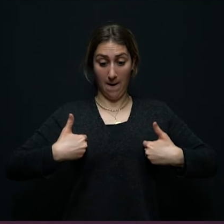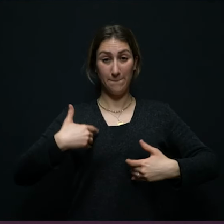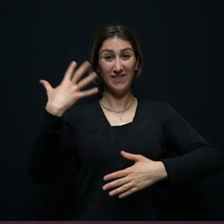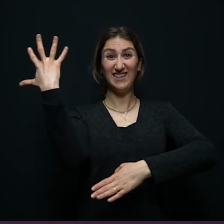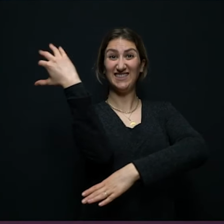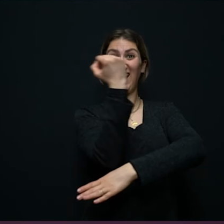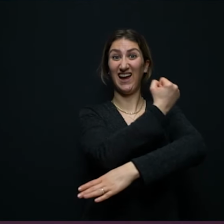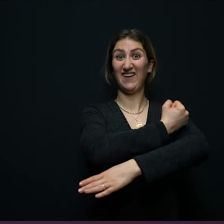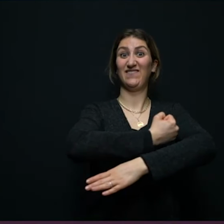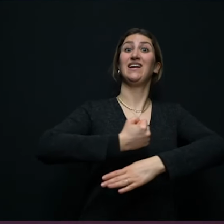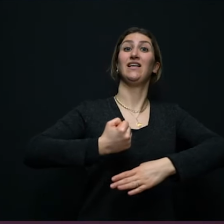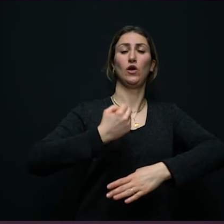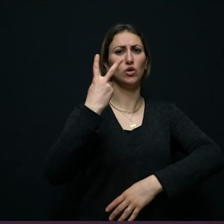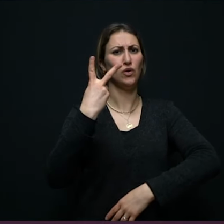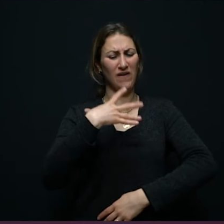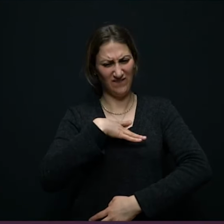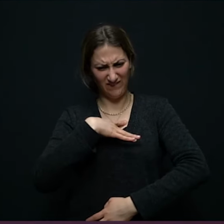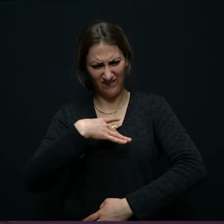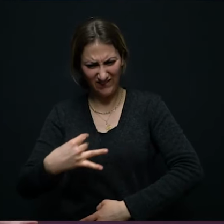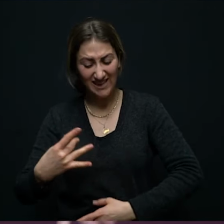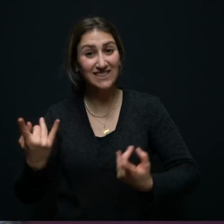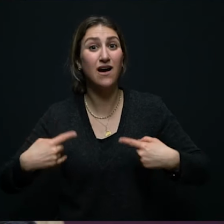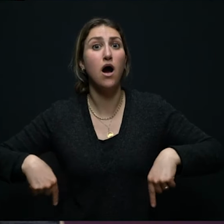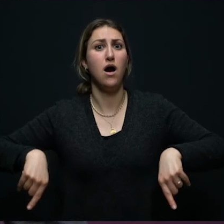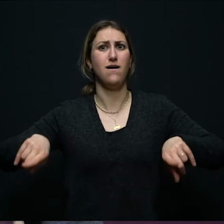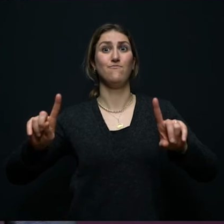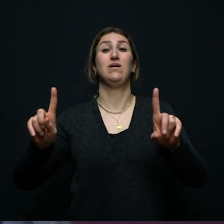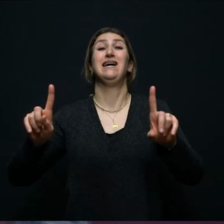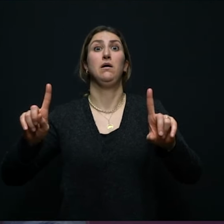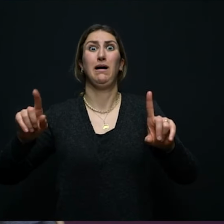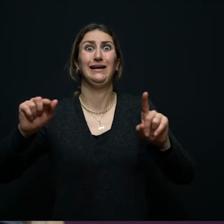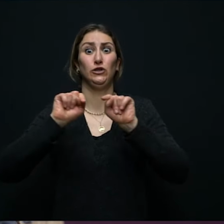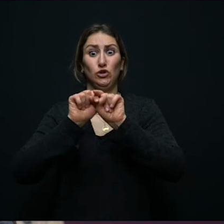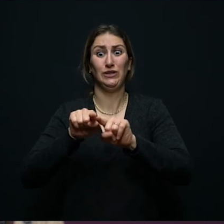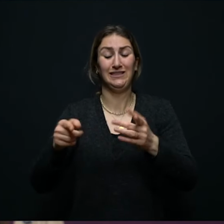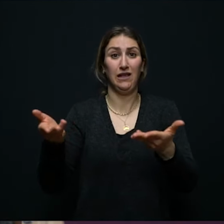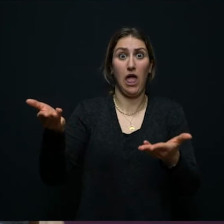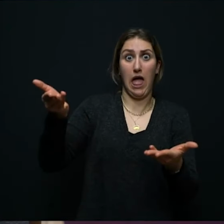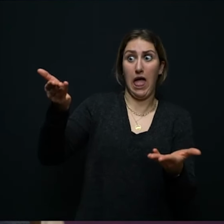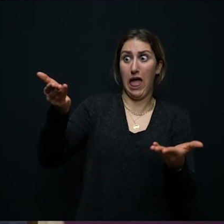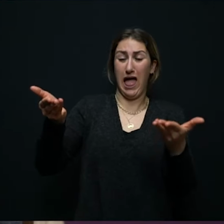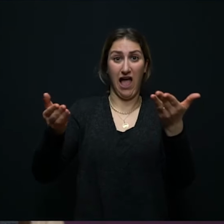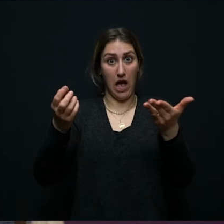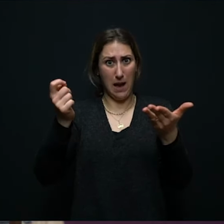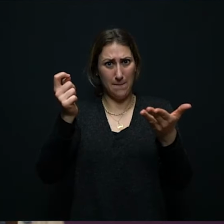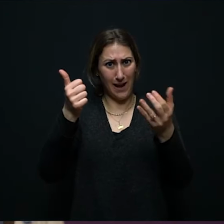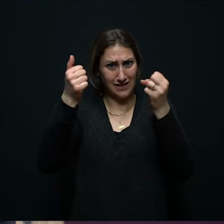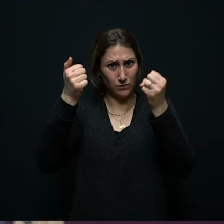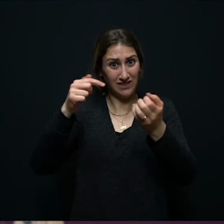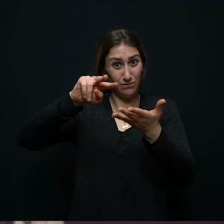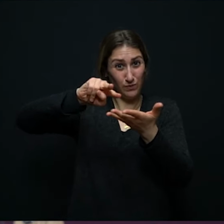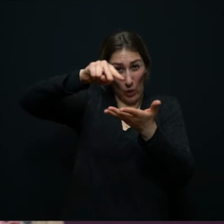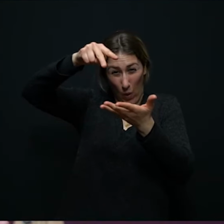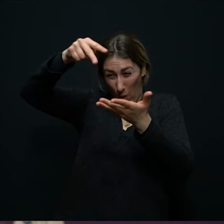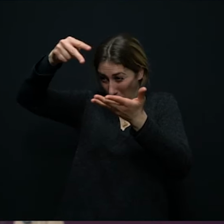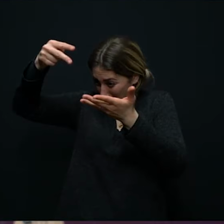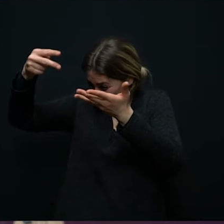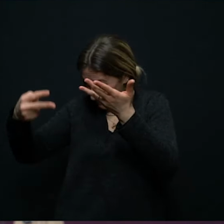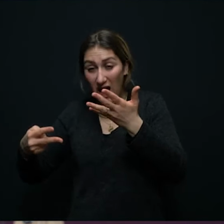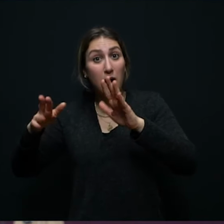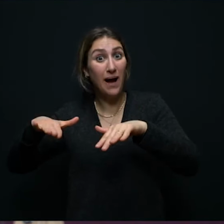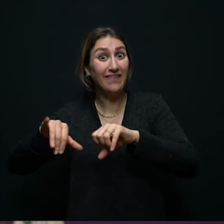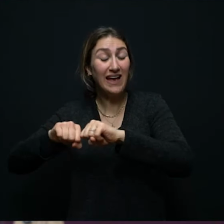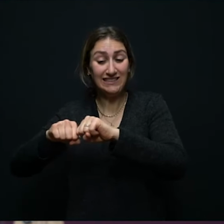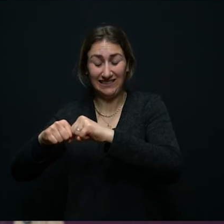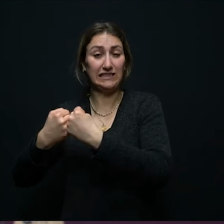par terre lâche allait basculer peut-être peut briser sur le sol ils ont eu un réflexe